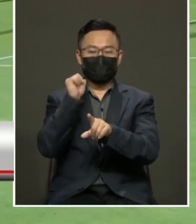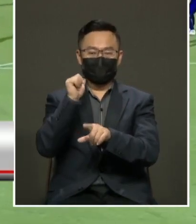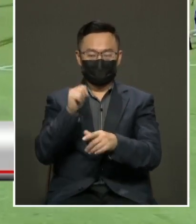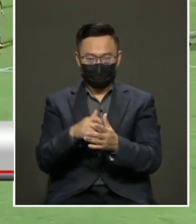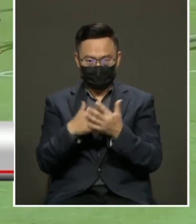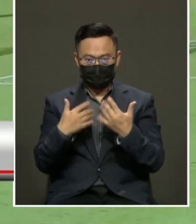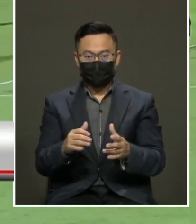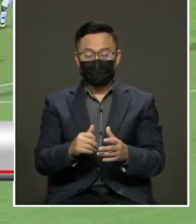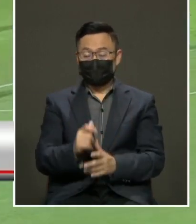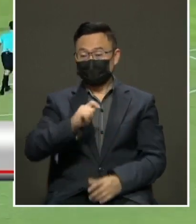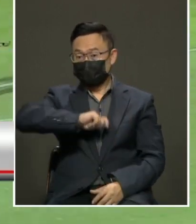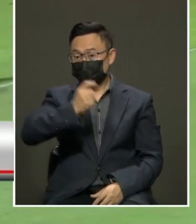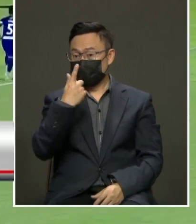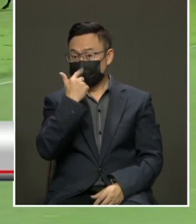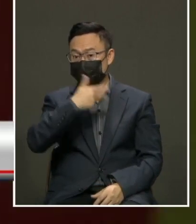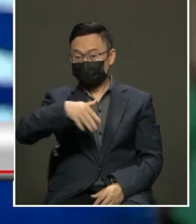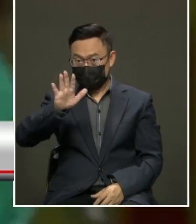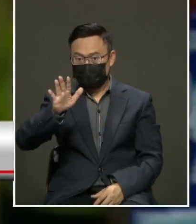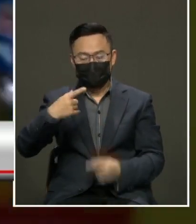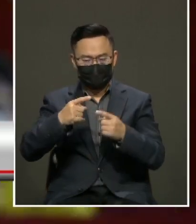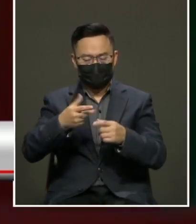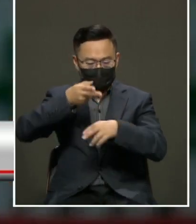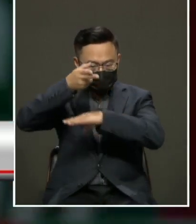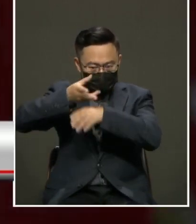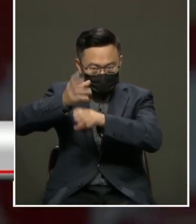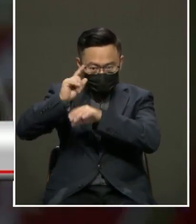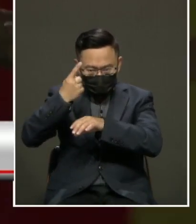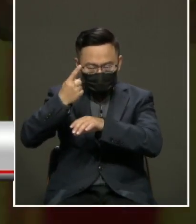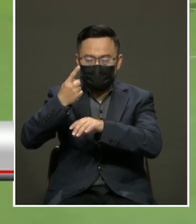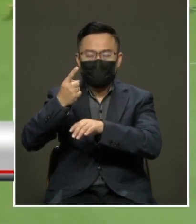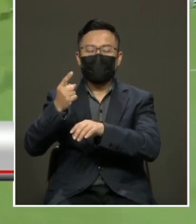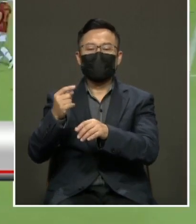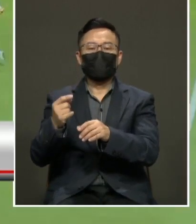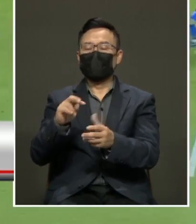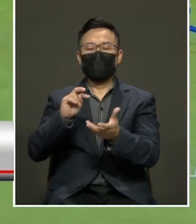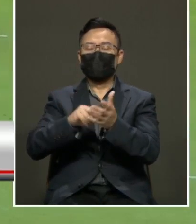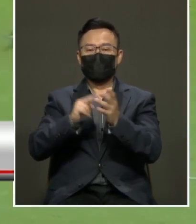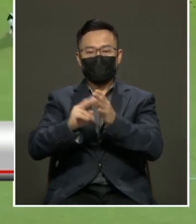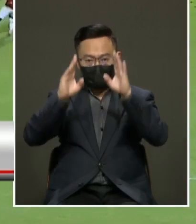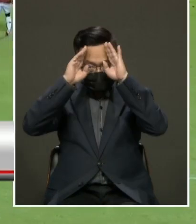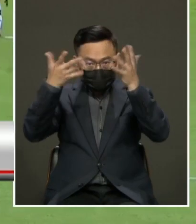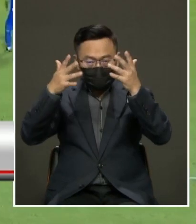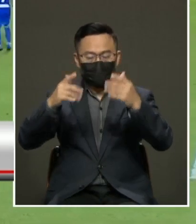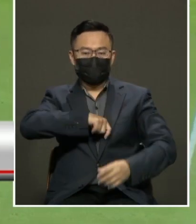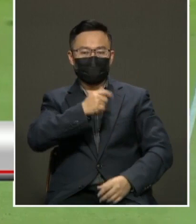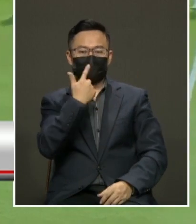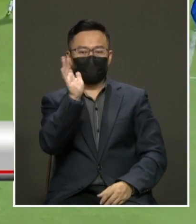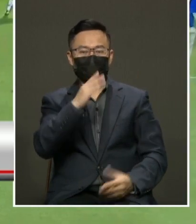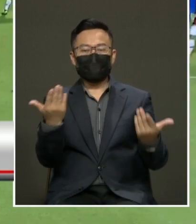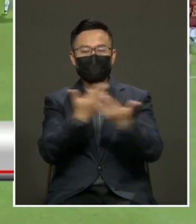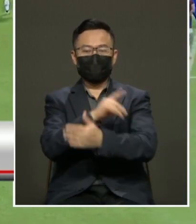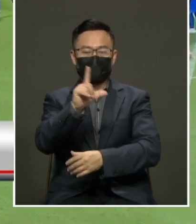ครึ่งแรกค่ะแต่ก็กลายเป็นว่าพวกเขาทำอะไรไม่ได้เมื่อทำอะไรไม่ได้ก็มาโดนจังหวะนี้ค่ะเป็นทางฝั่งของสุขสันต์บุญตาน